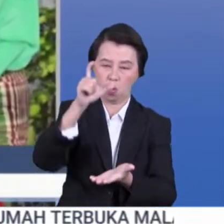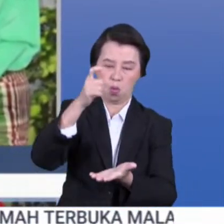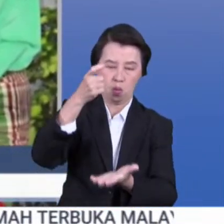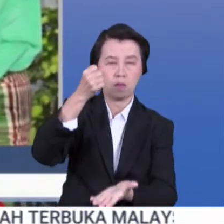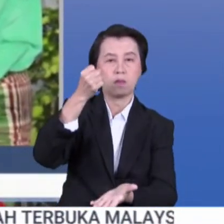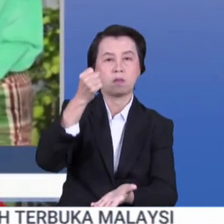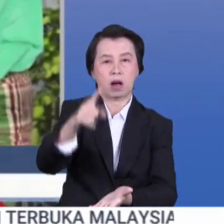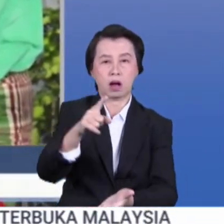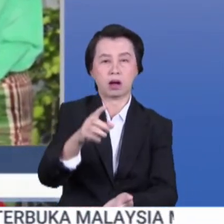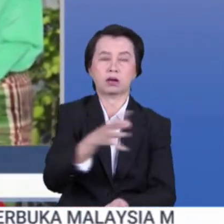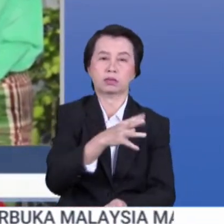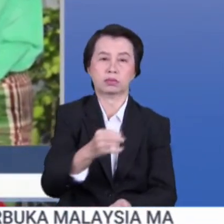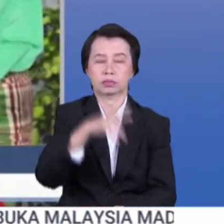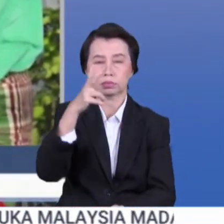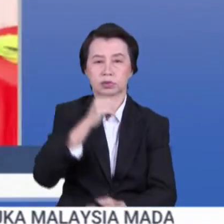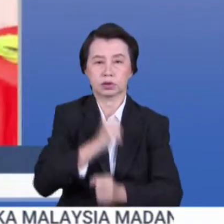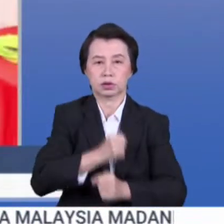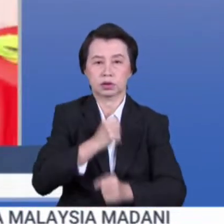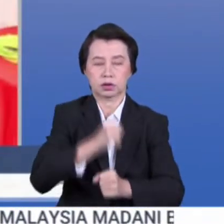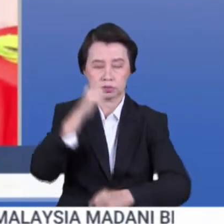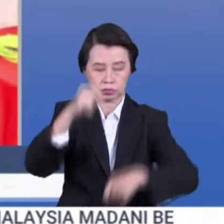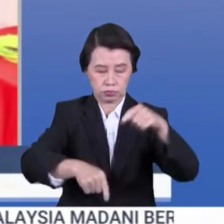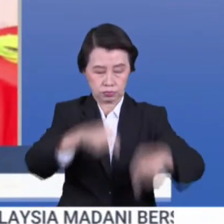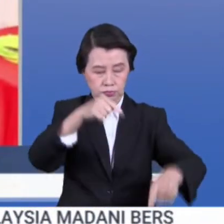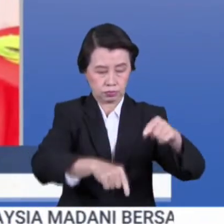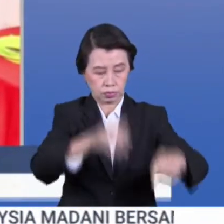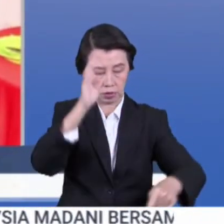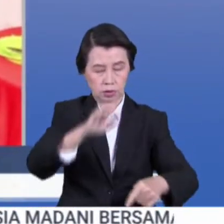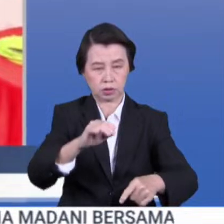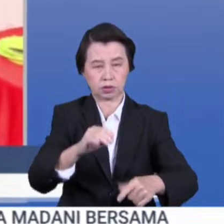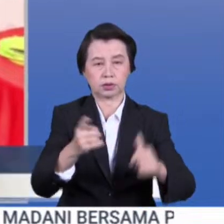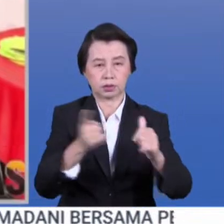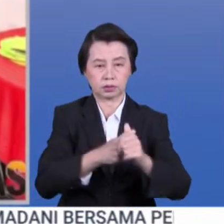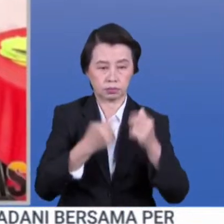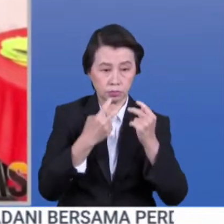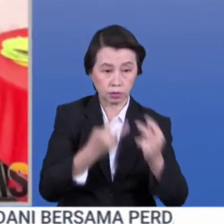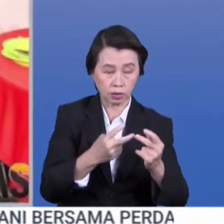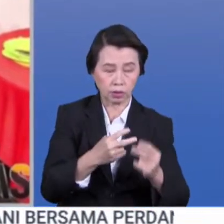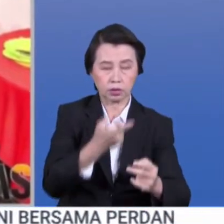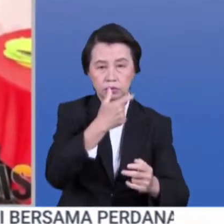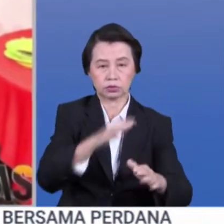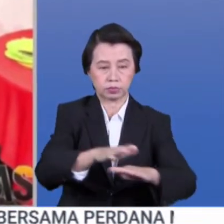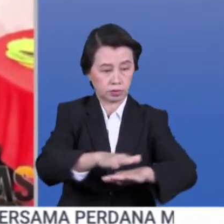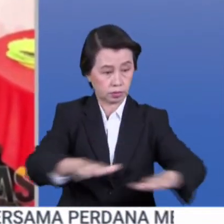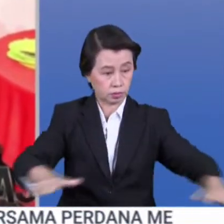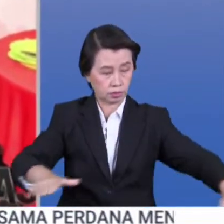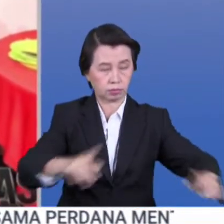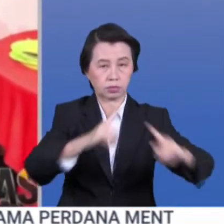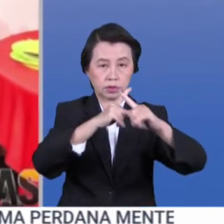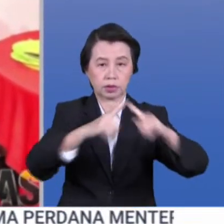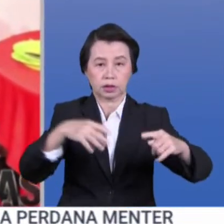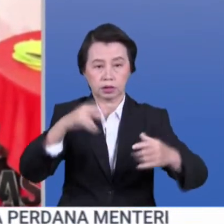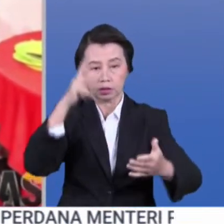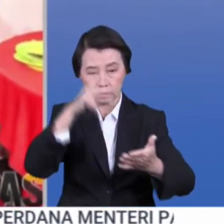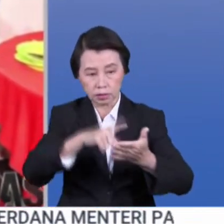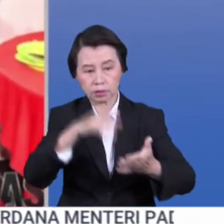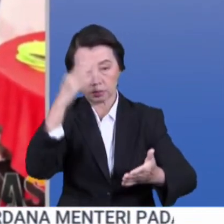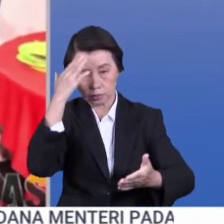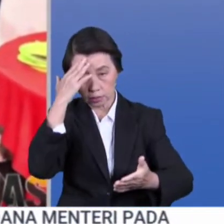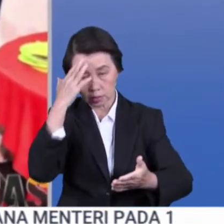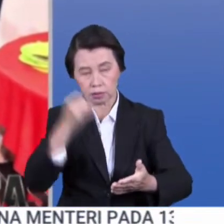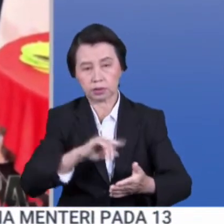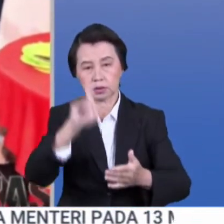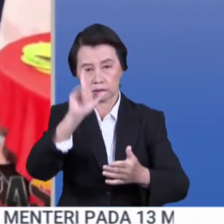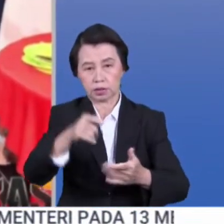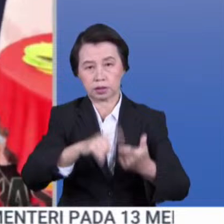besar. Katanya lagi kerja-kerja menembok tanah akan dimulakan terlebih dahulu. Susulan tapak untuk Dewan tersebut telah dikenal pasti dan